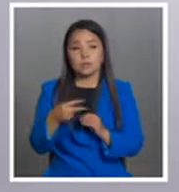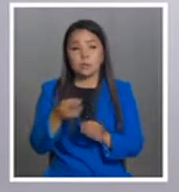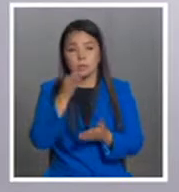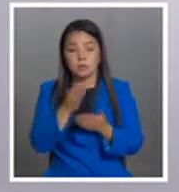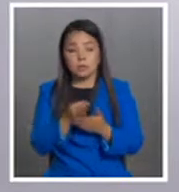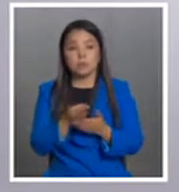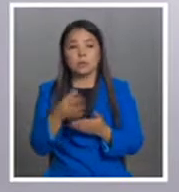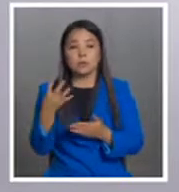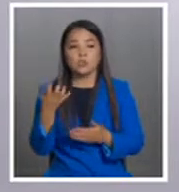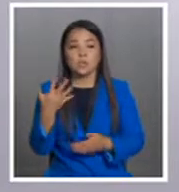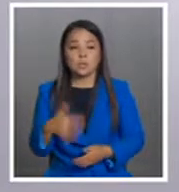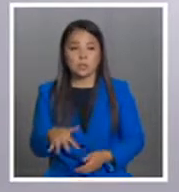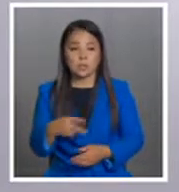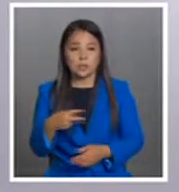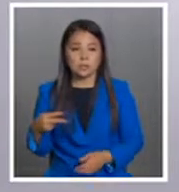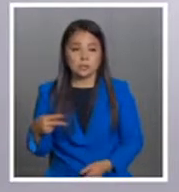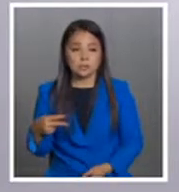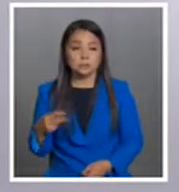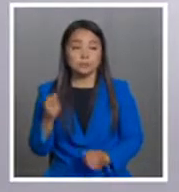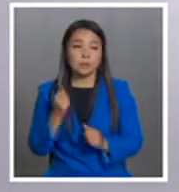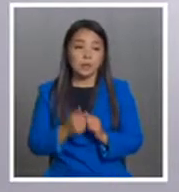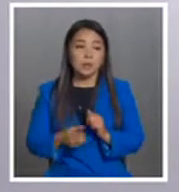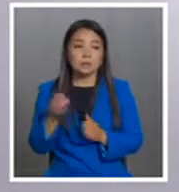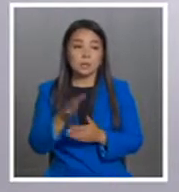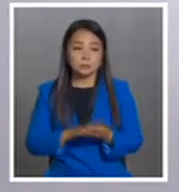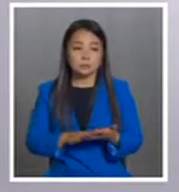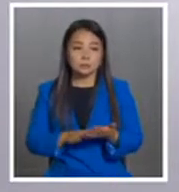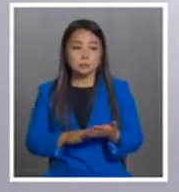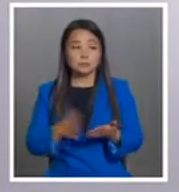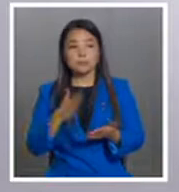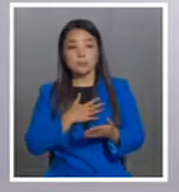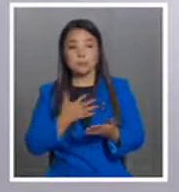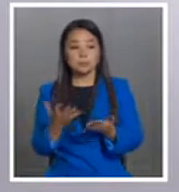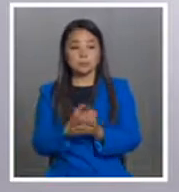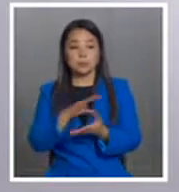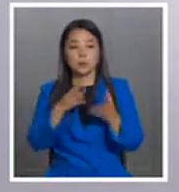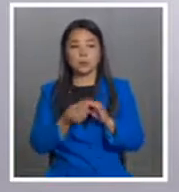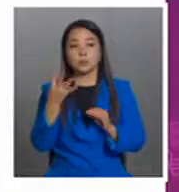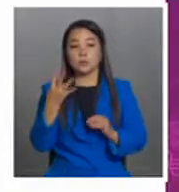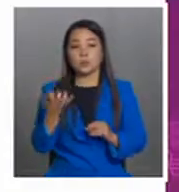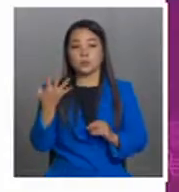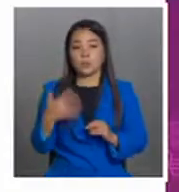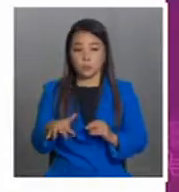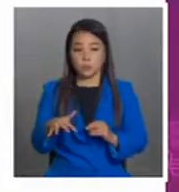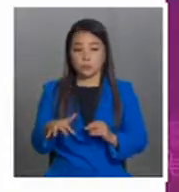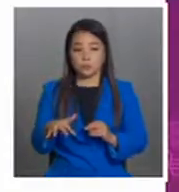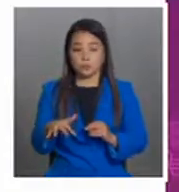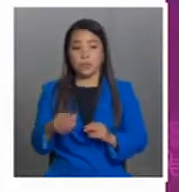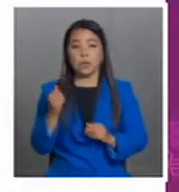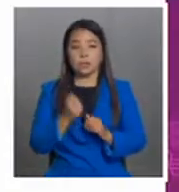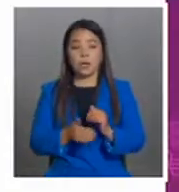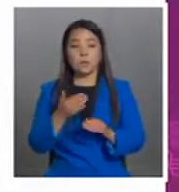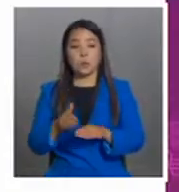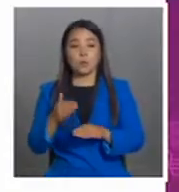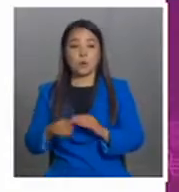мәні 450-ге тең екен. Әрі қарай, біз осы шыққан нәтиже 450-ді әр бөлікке